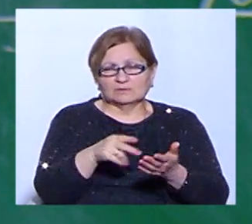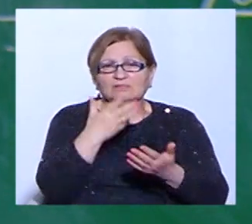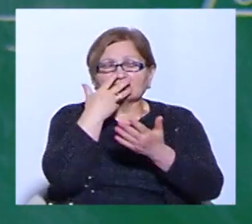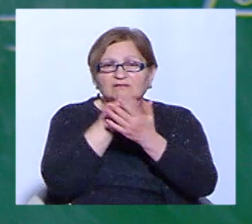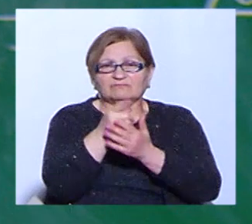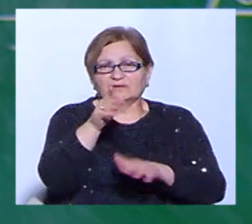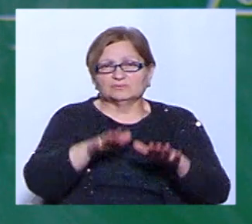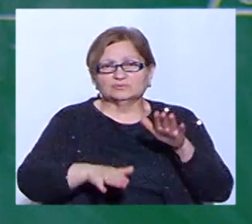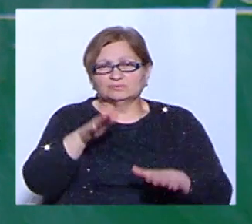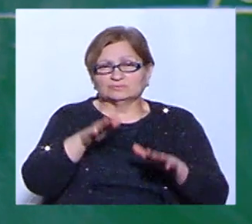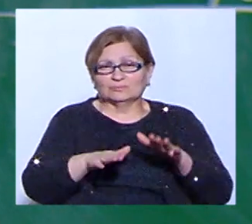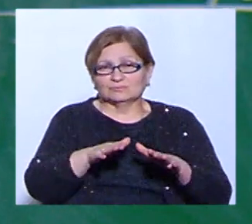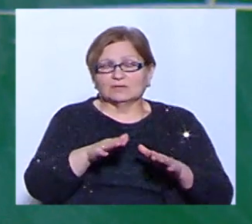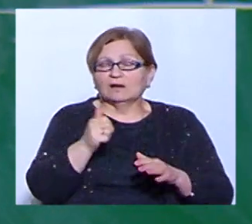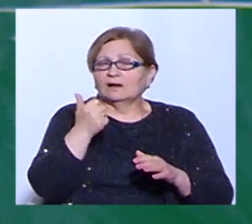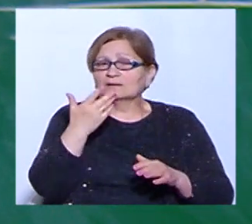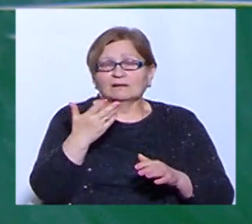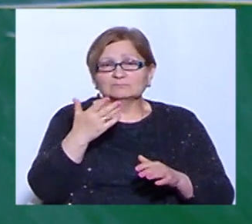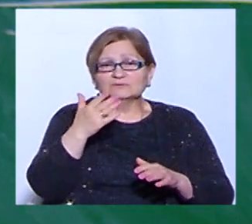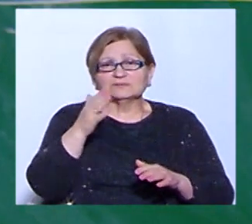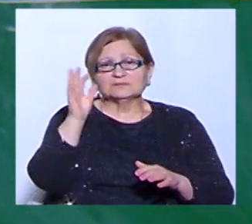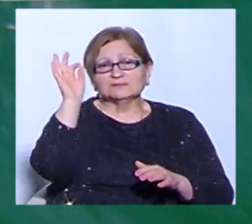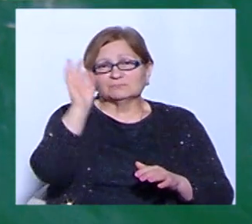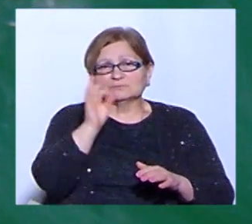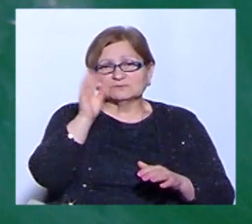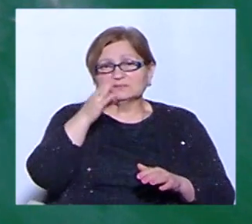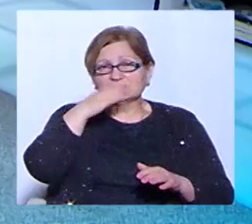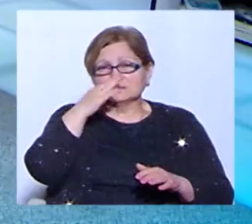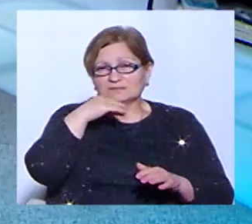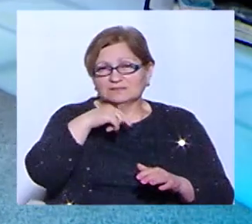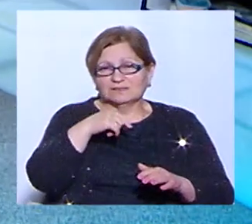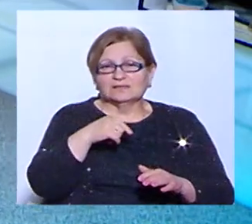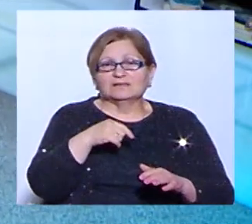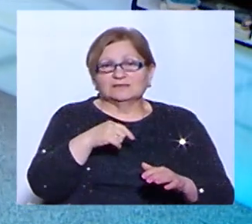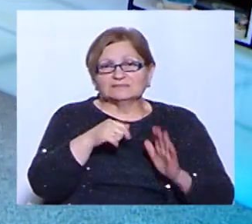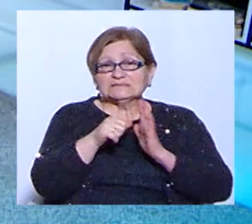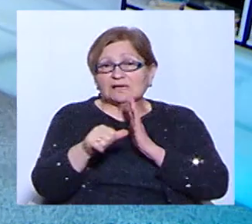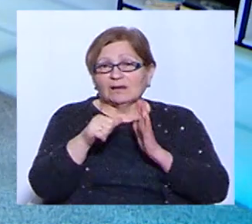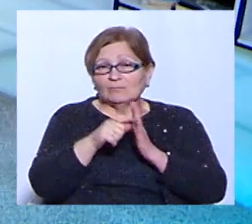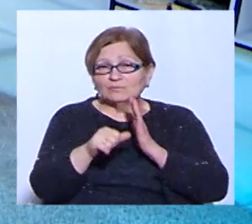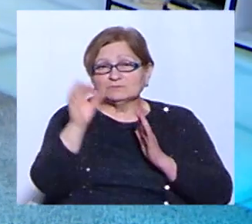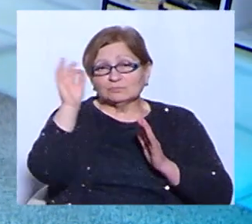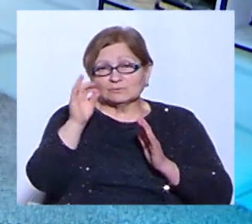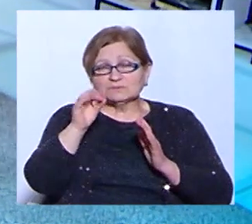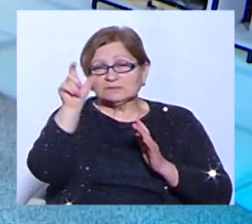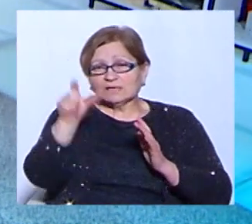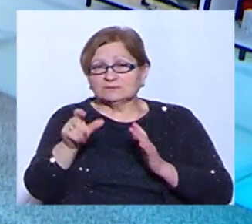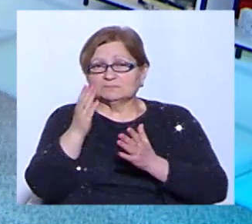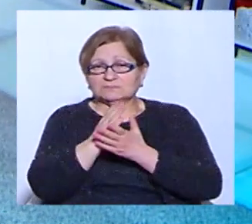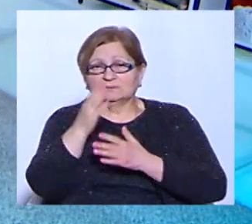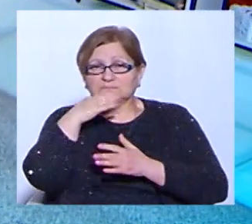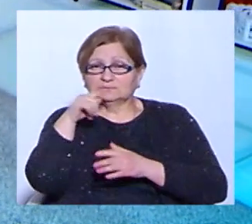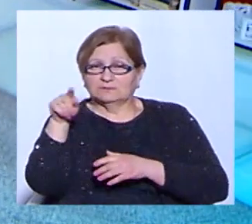წონის რამდენი ნაწილი იქნება წყალი. ხო ვიცით, წონის 60% არის წყალი და ყველა თითოეულ